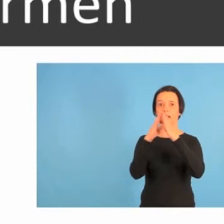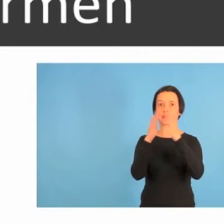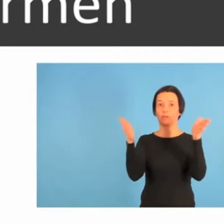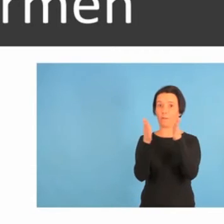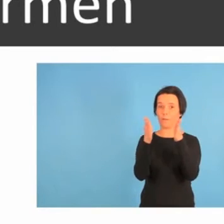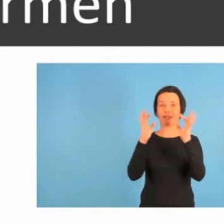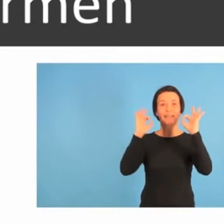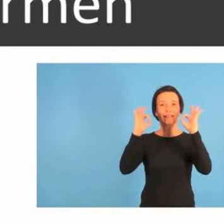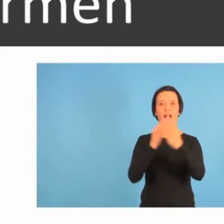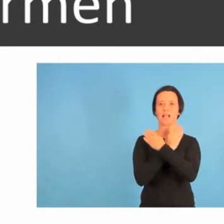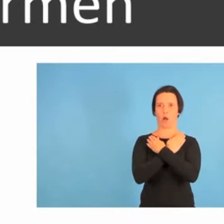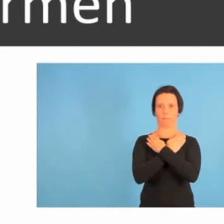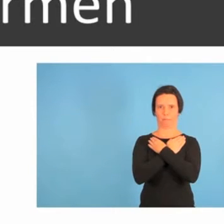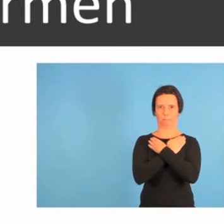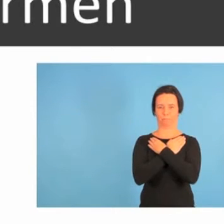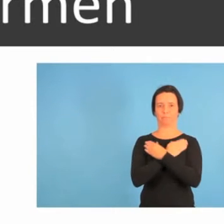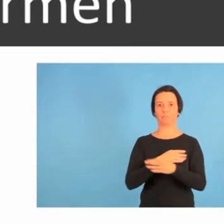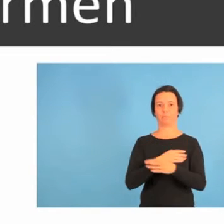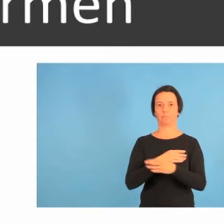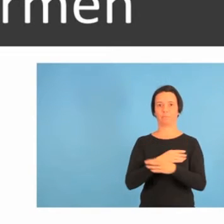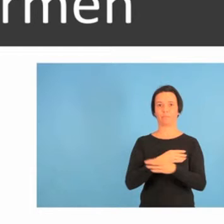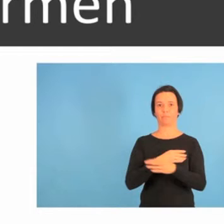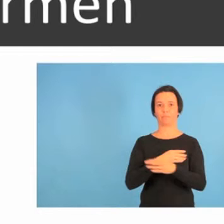Panel 4. Ermita del Carmen.